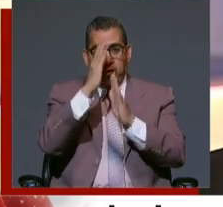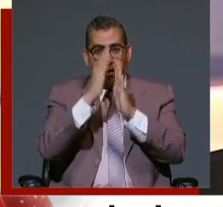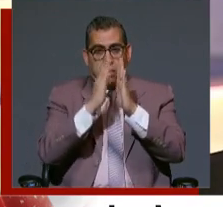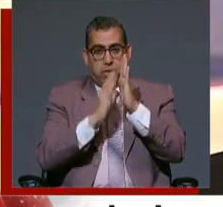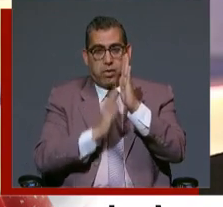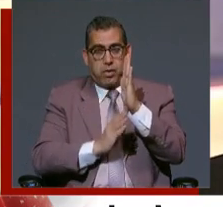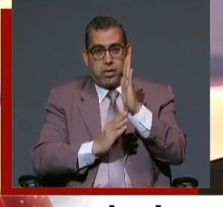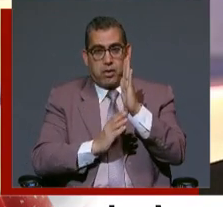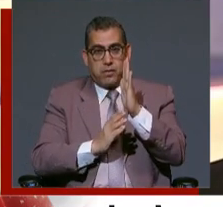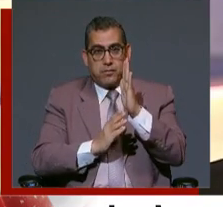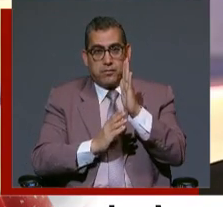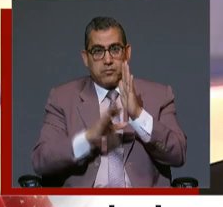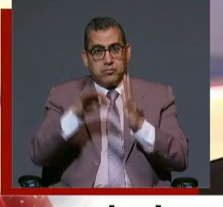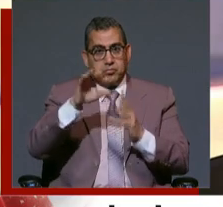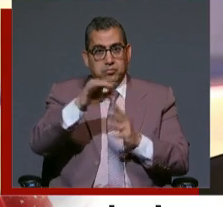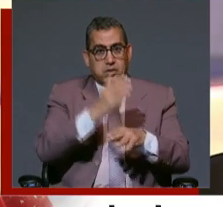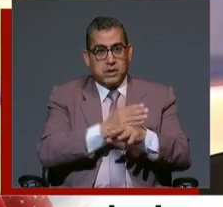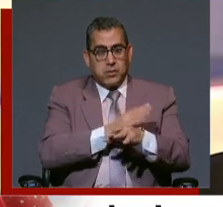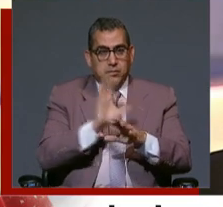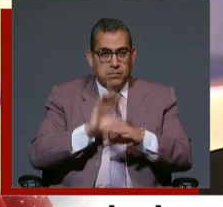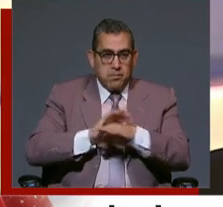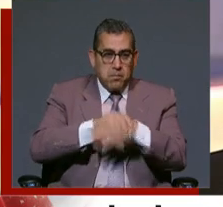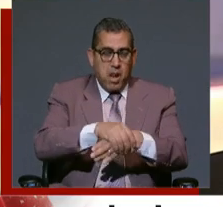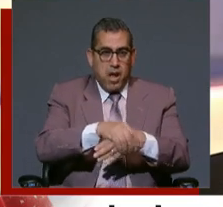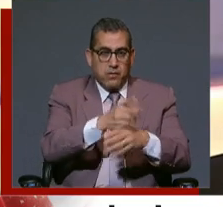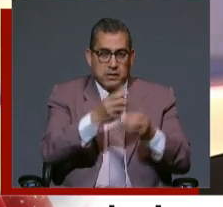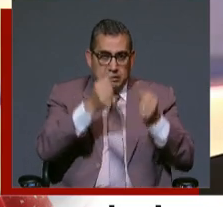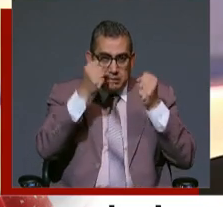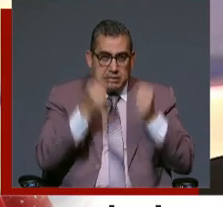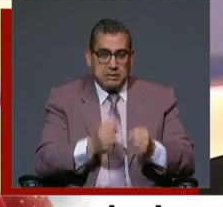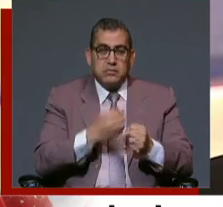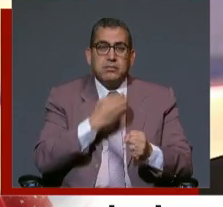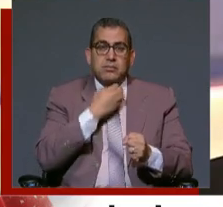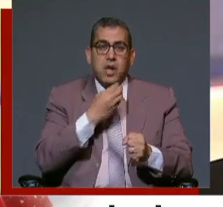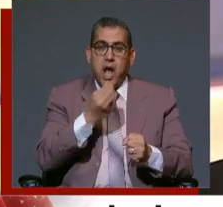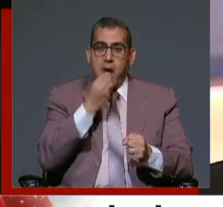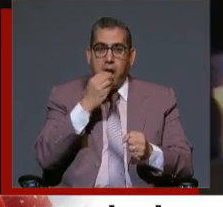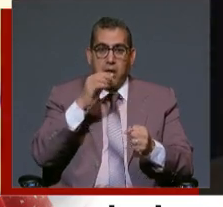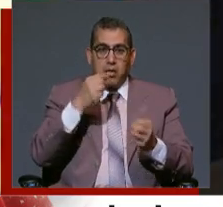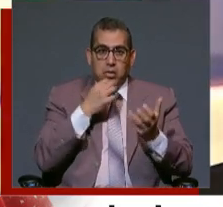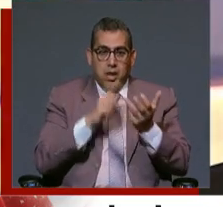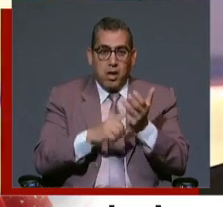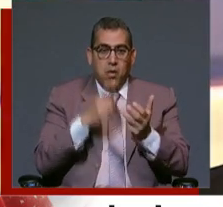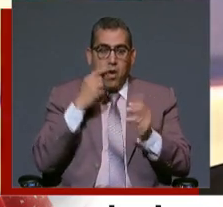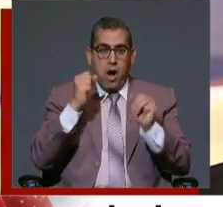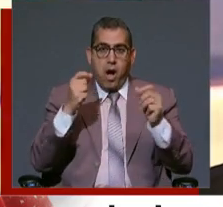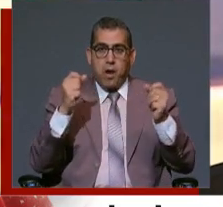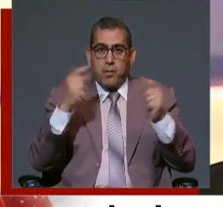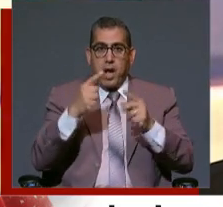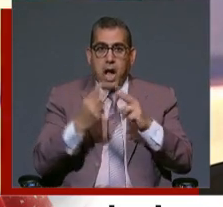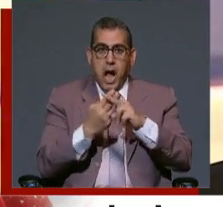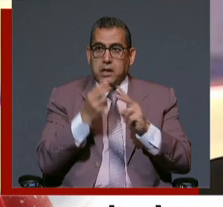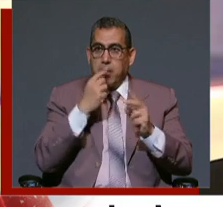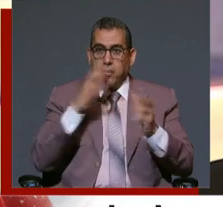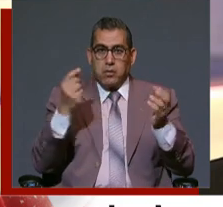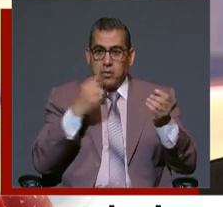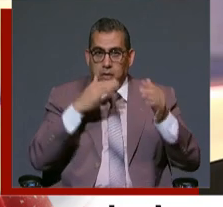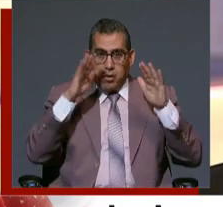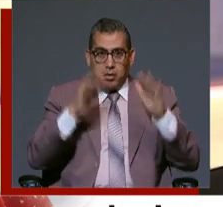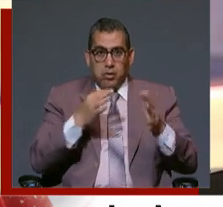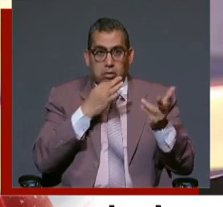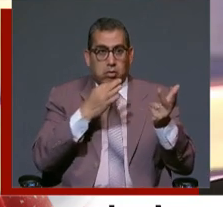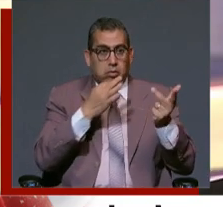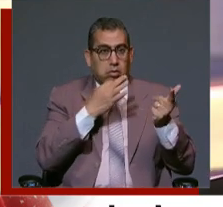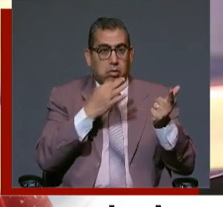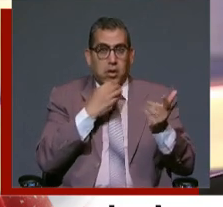معظمها النهاردة تحت ضغط تأمين الغذاء وتأمين الطاقة وتأمين التمويل،